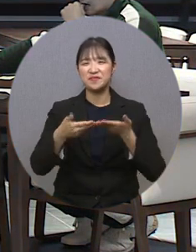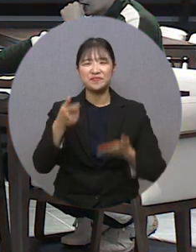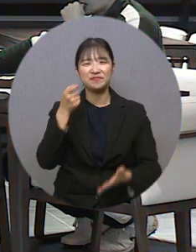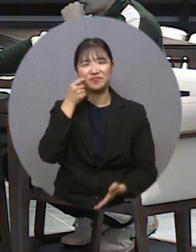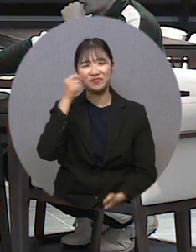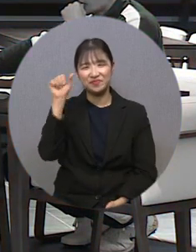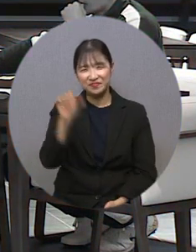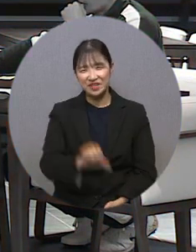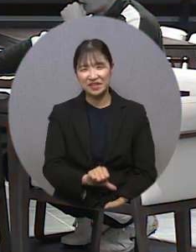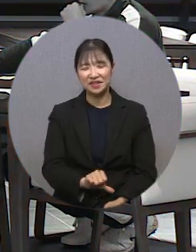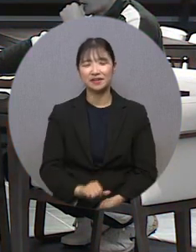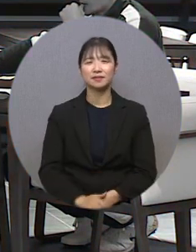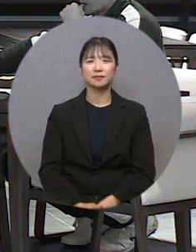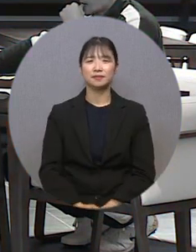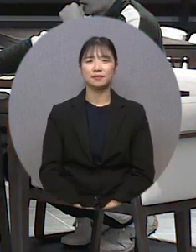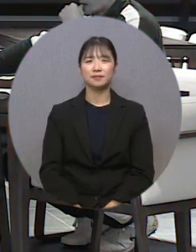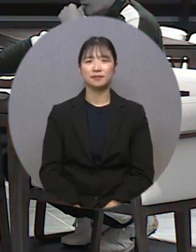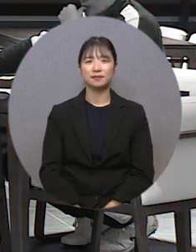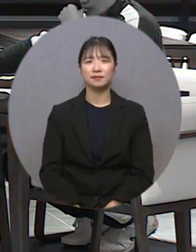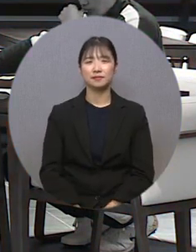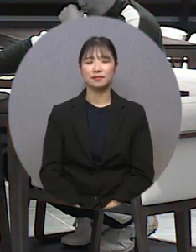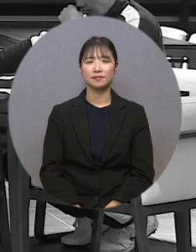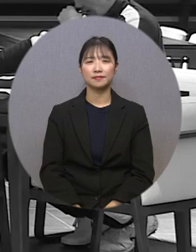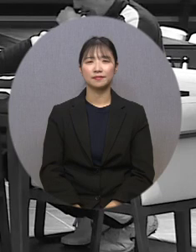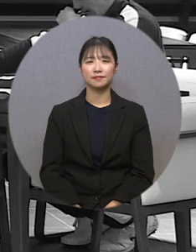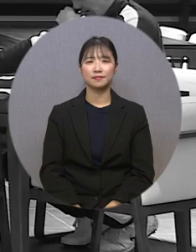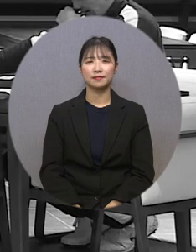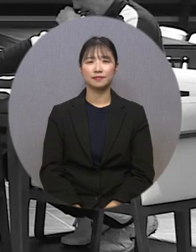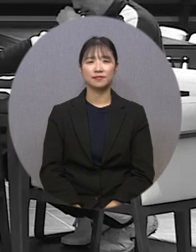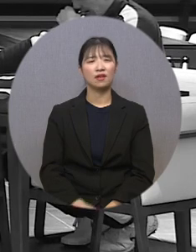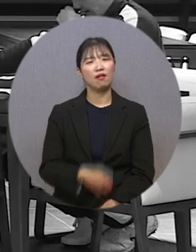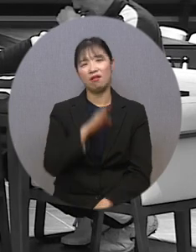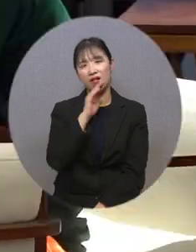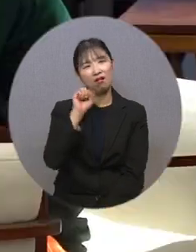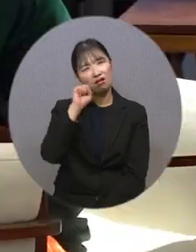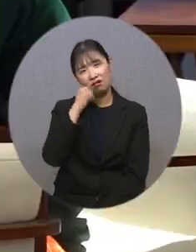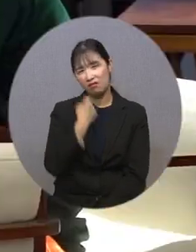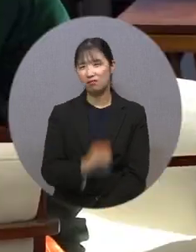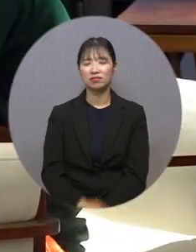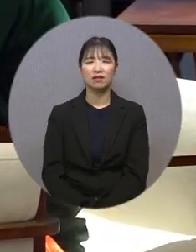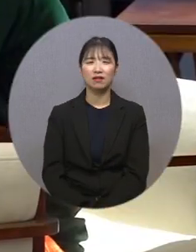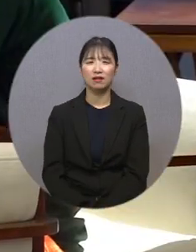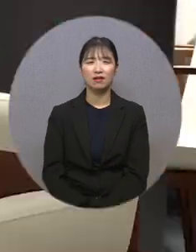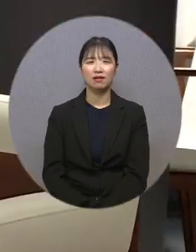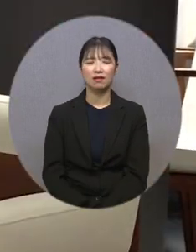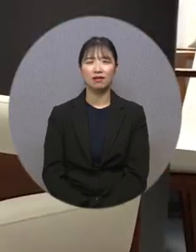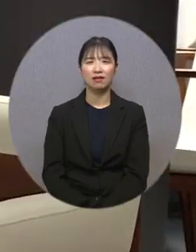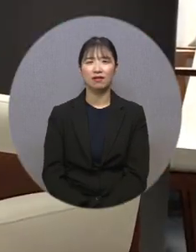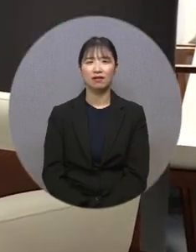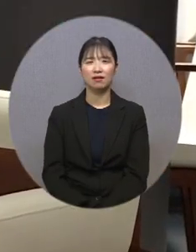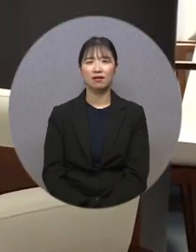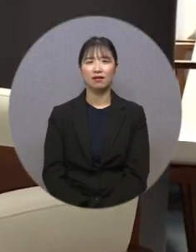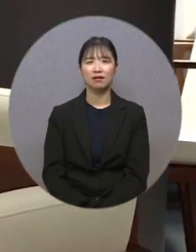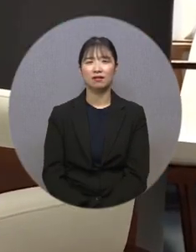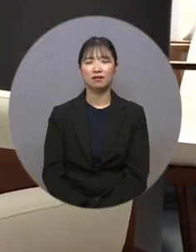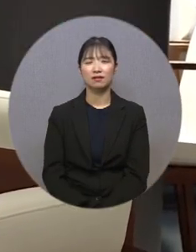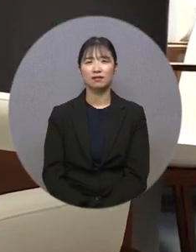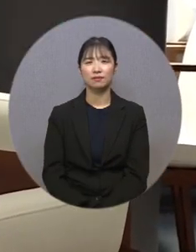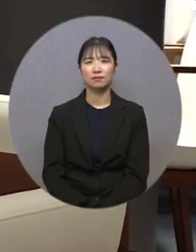와. 너무 어렵다. 너무 어렵다. 어렵다. 와. 와. 와.